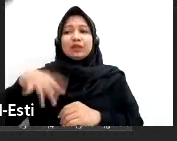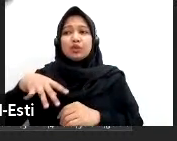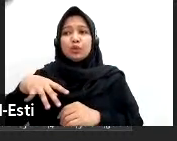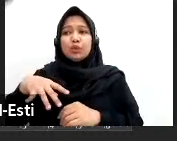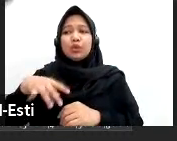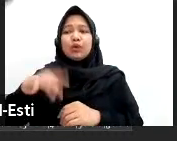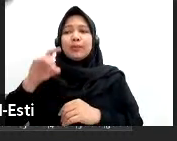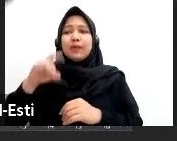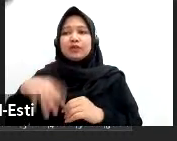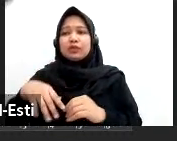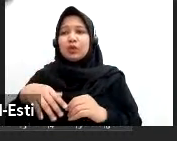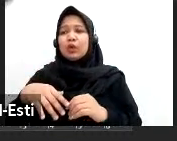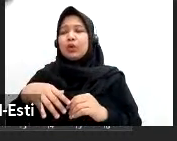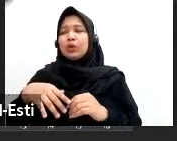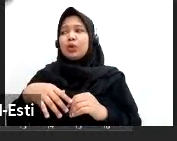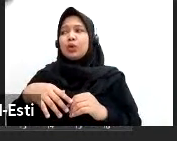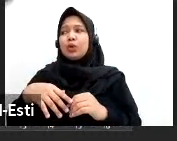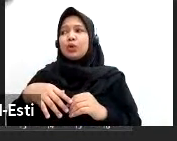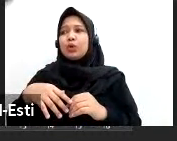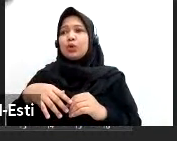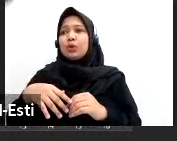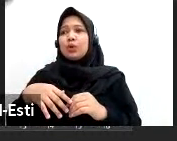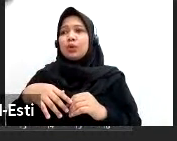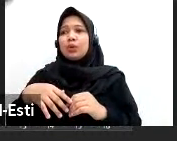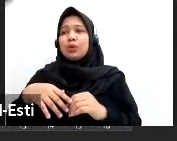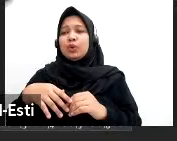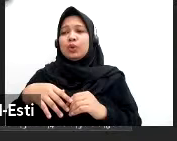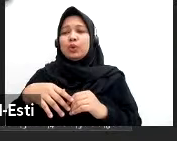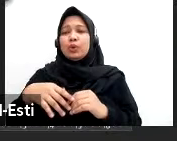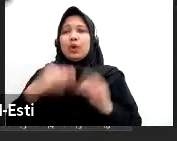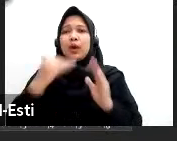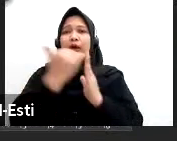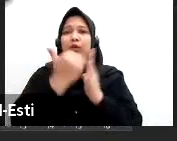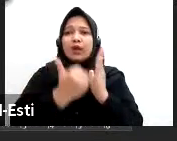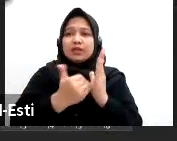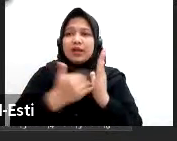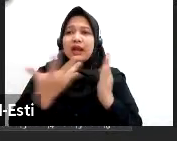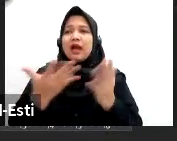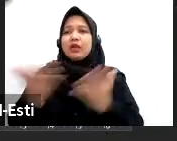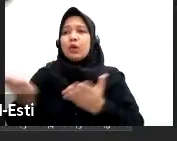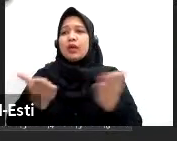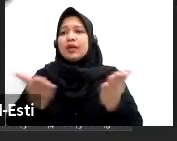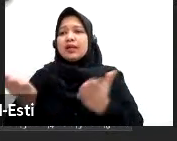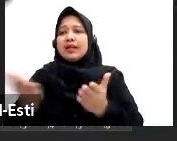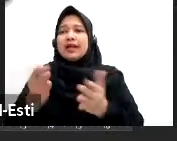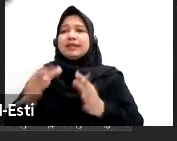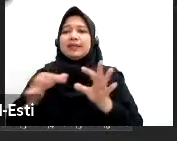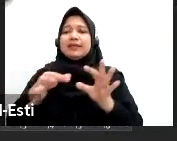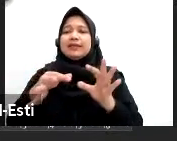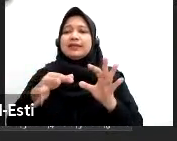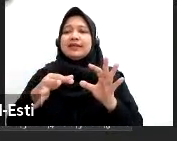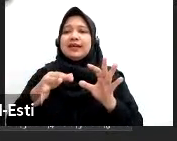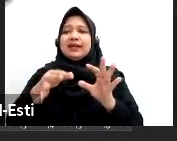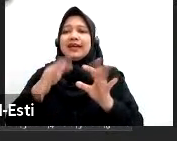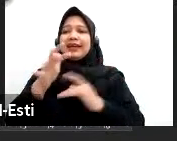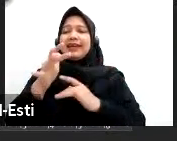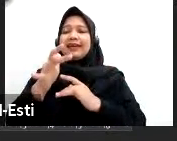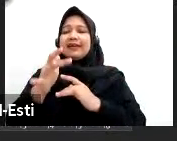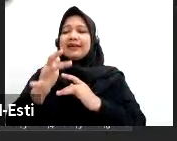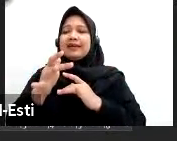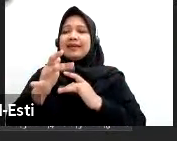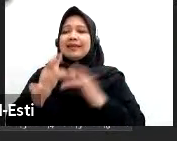operatornya maupun layanan jaringan internetnya di daerah itu agak sulit jadi agak sulit juga